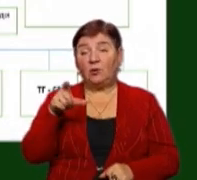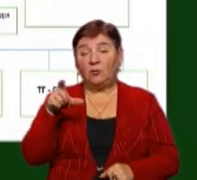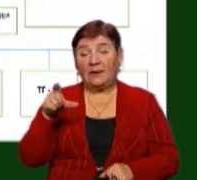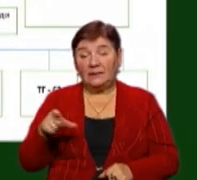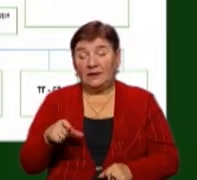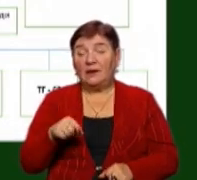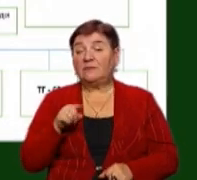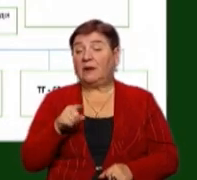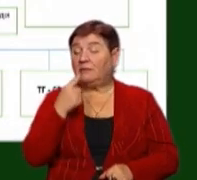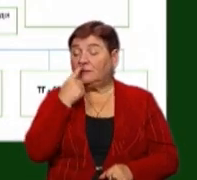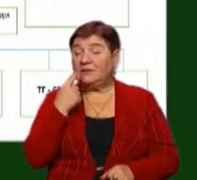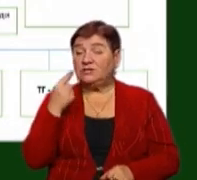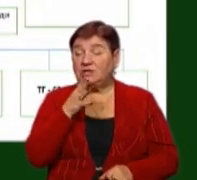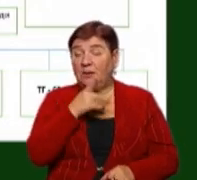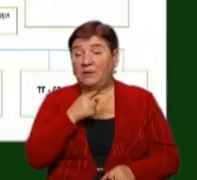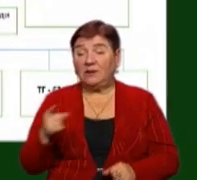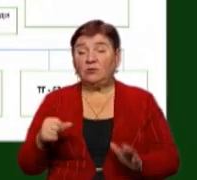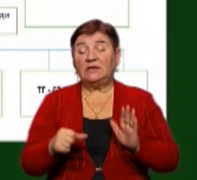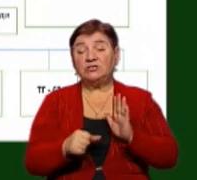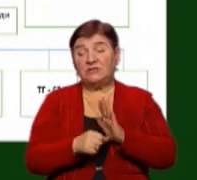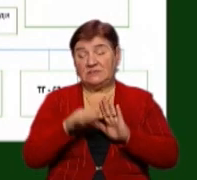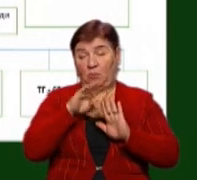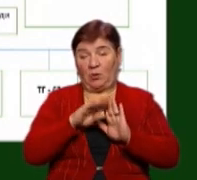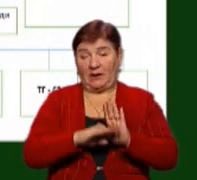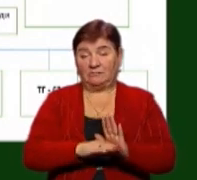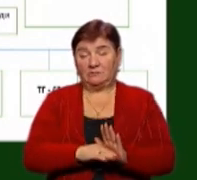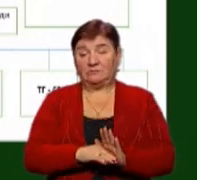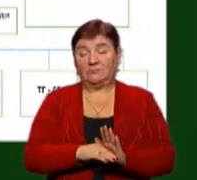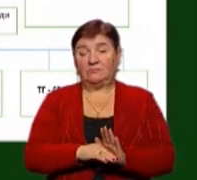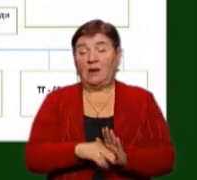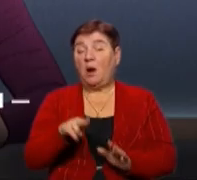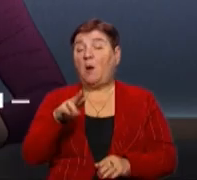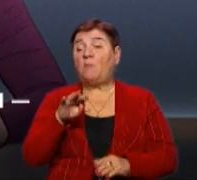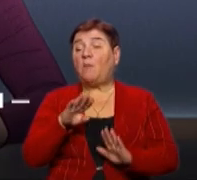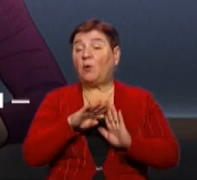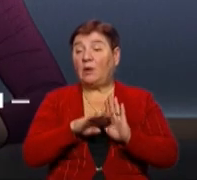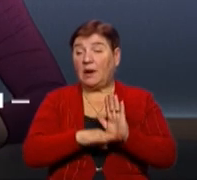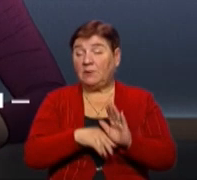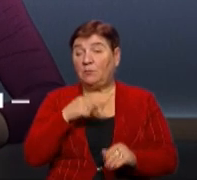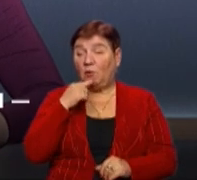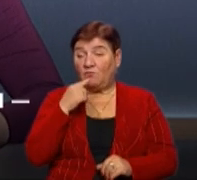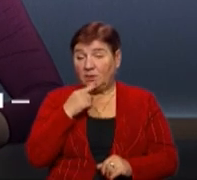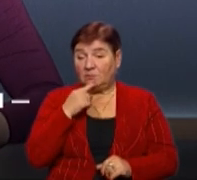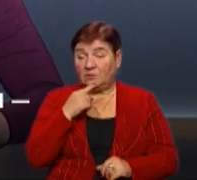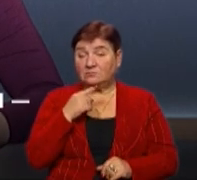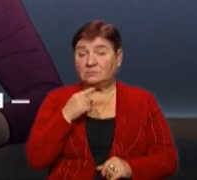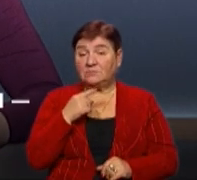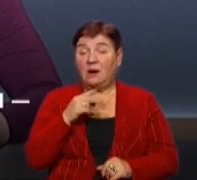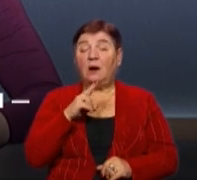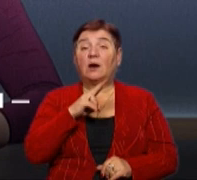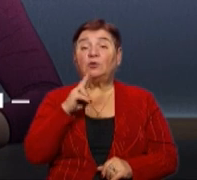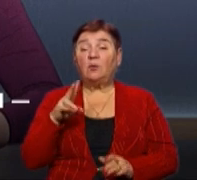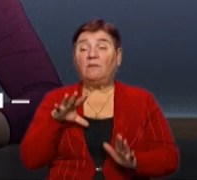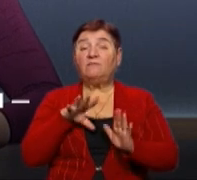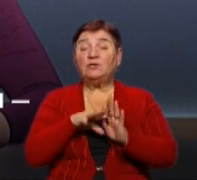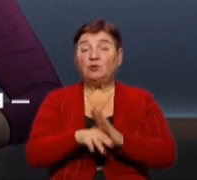в основу її роботи на найближчий період покладено 6 програм. Про програми також поговоримо згодом. А от цікаво, хто